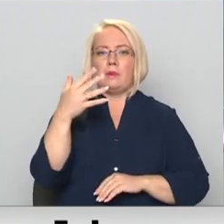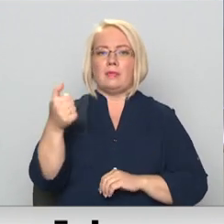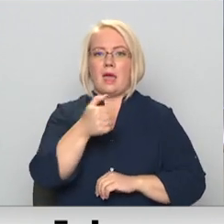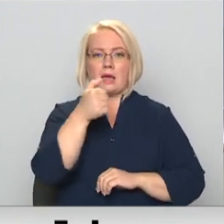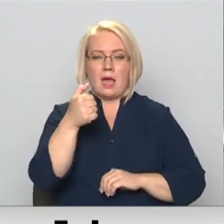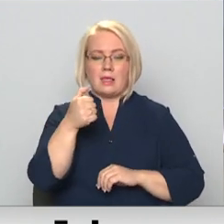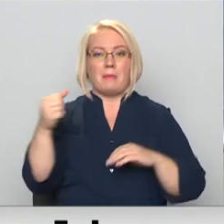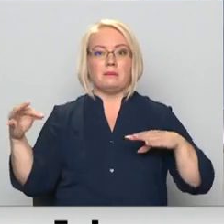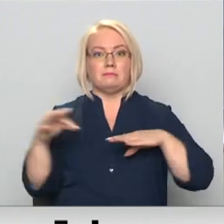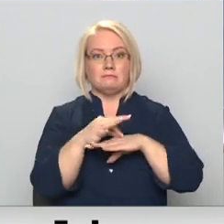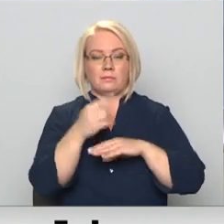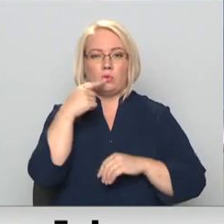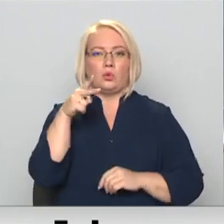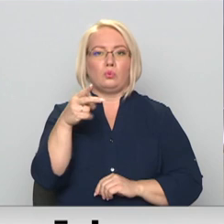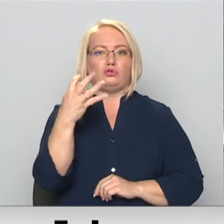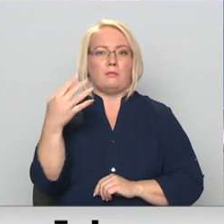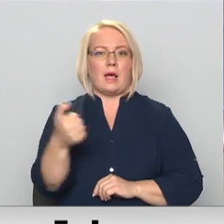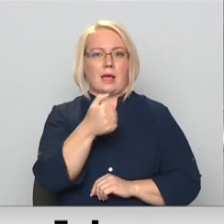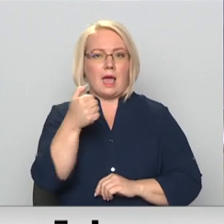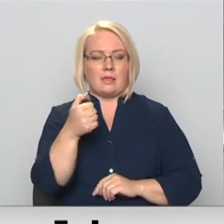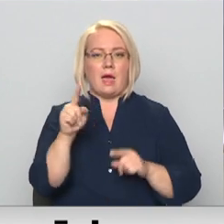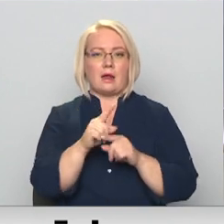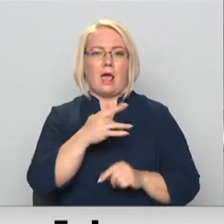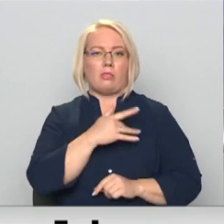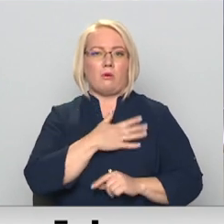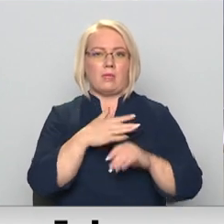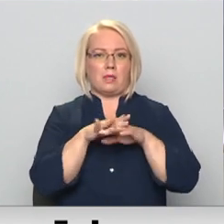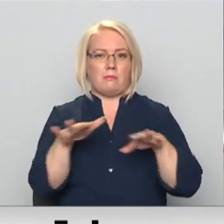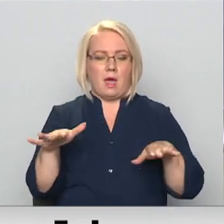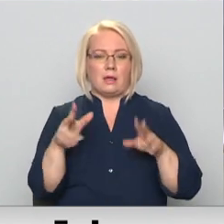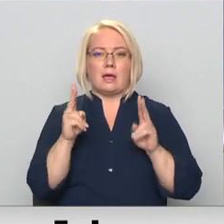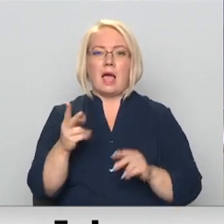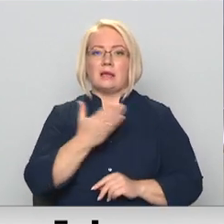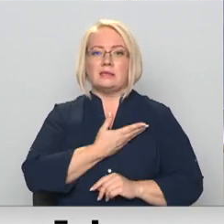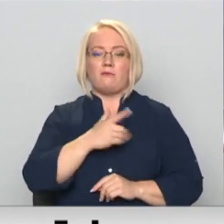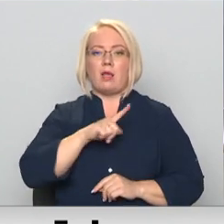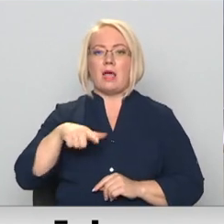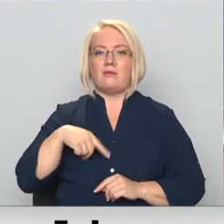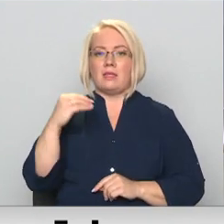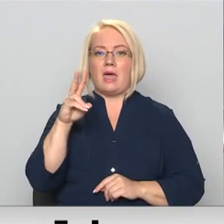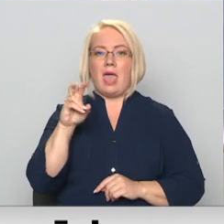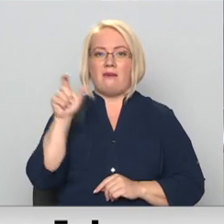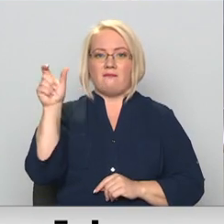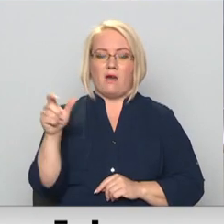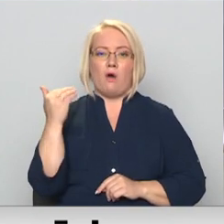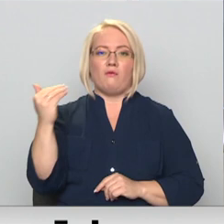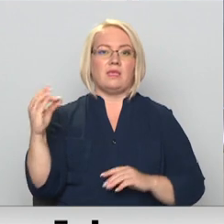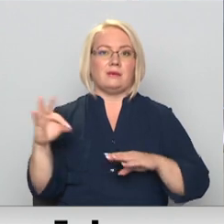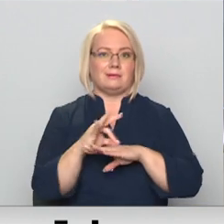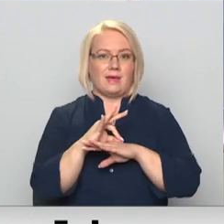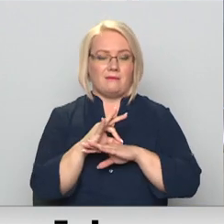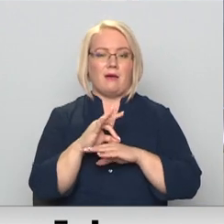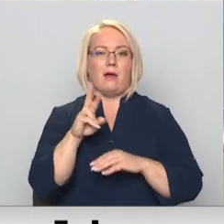precēties kopš 2014. Gada, kā arī adoptēt bērnus. Kā dzīvo latviete Eva un viņas dzīvesbiedri Lielbritānijas